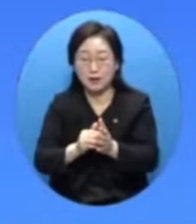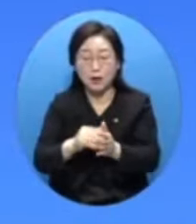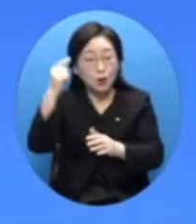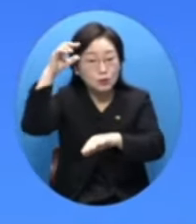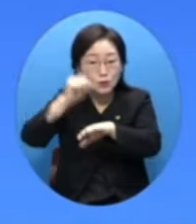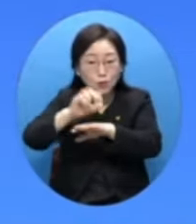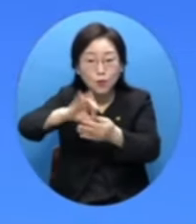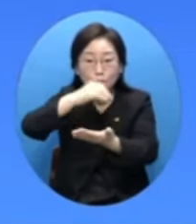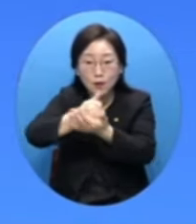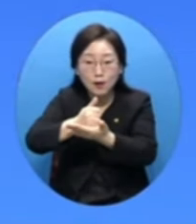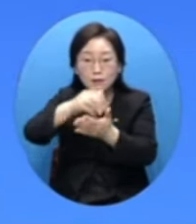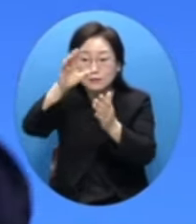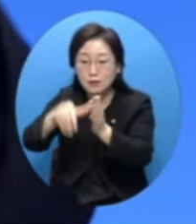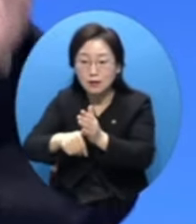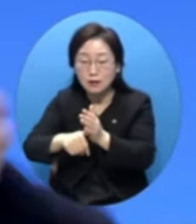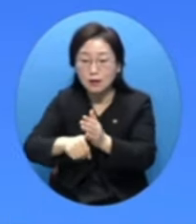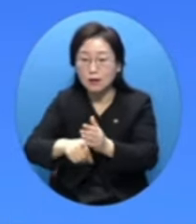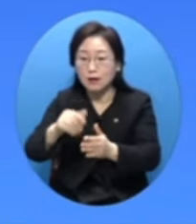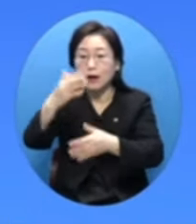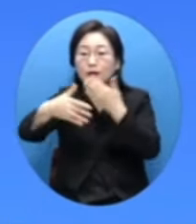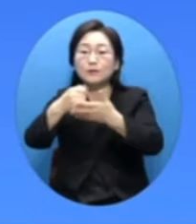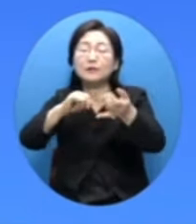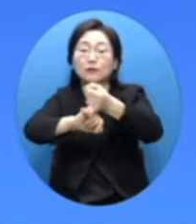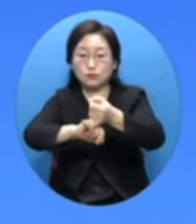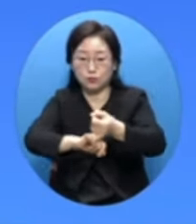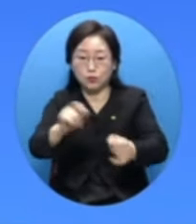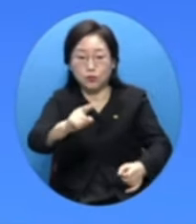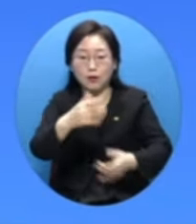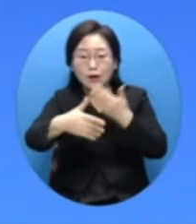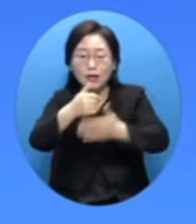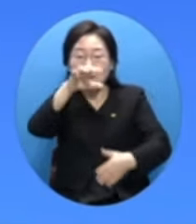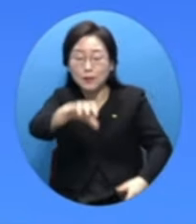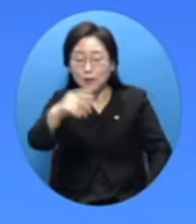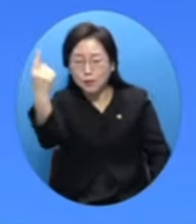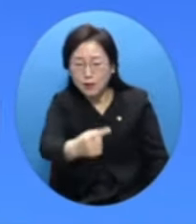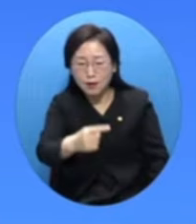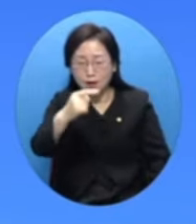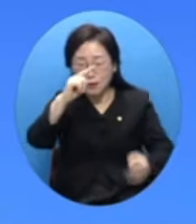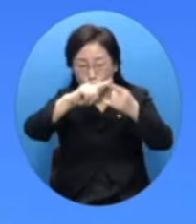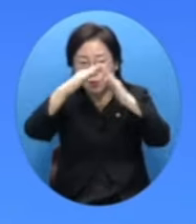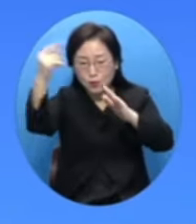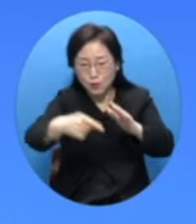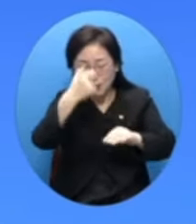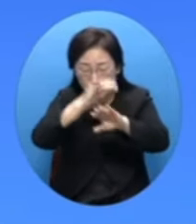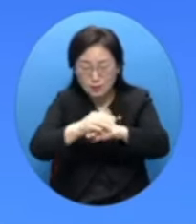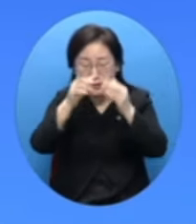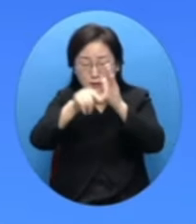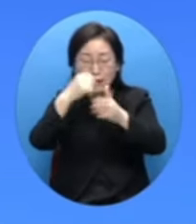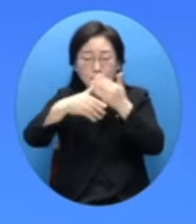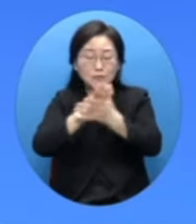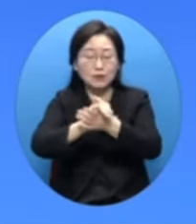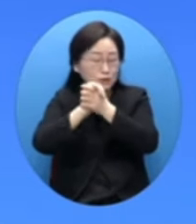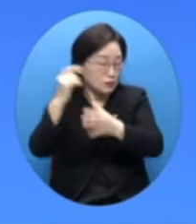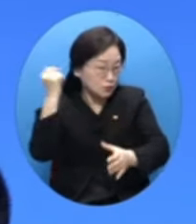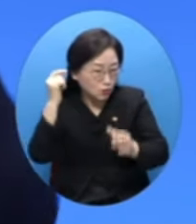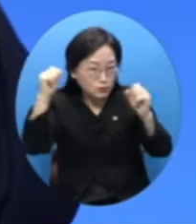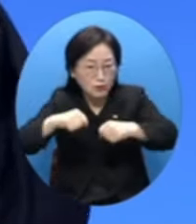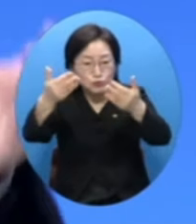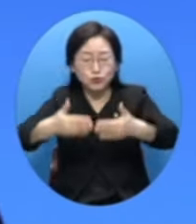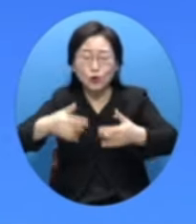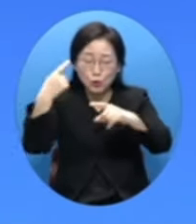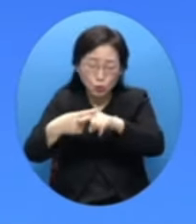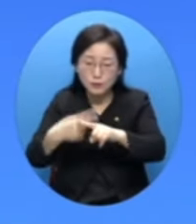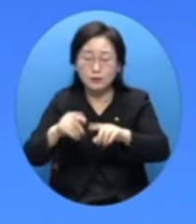때 약속하지 않으셨습니까? 이 성전에서 부르짖어 기도하면 주님이 들으시고 응답한다고 말씀하지 않으셨습니까? 주여